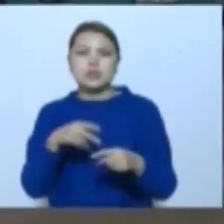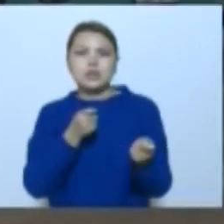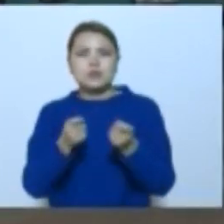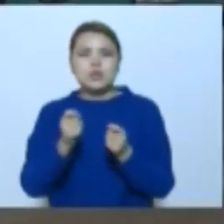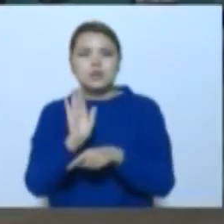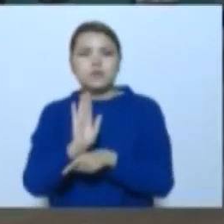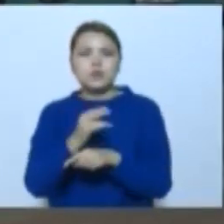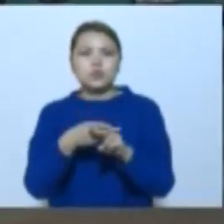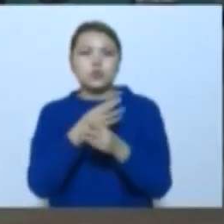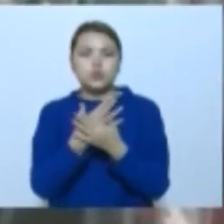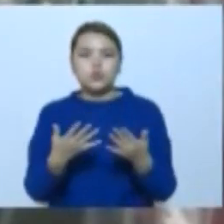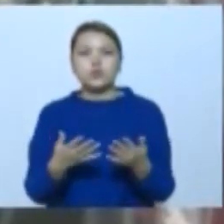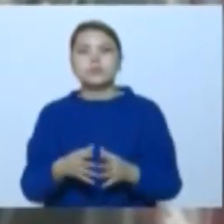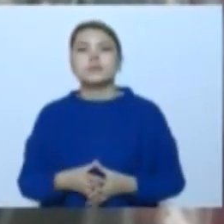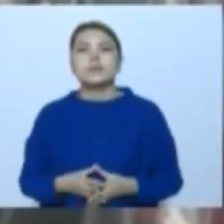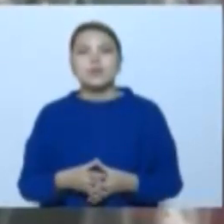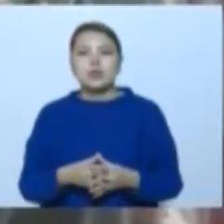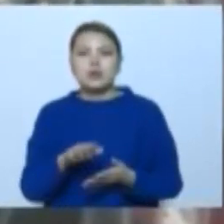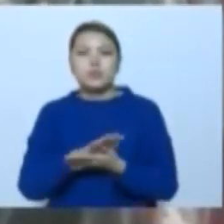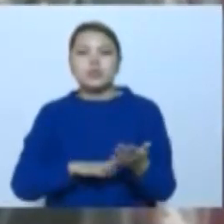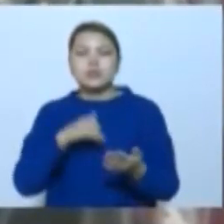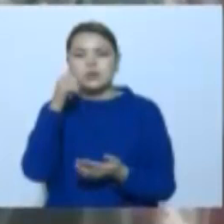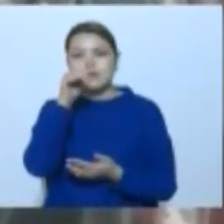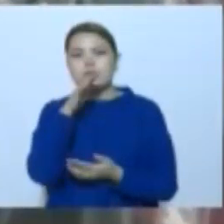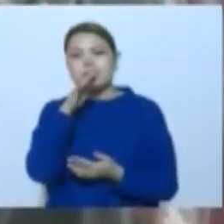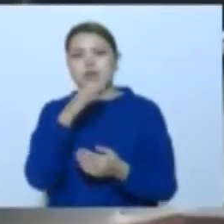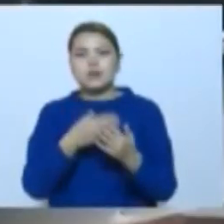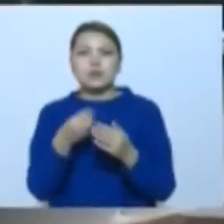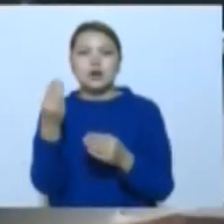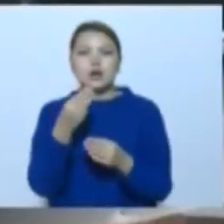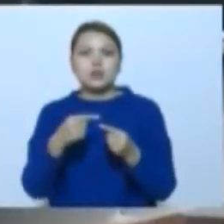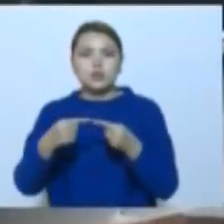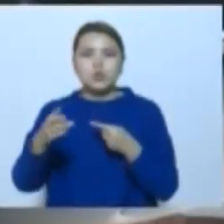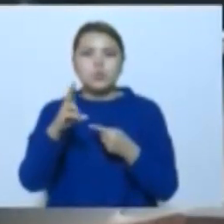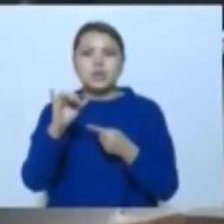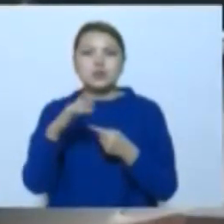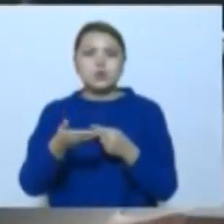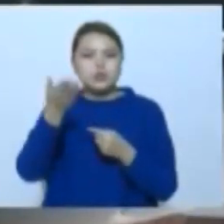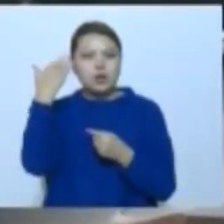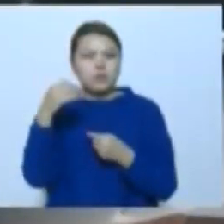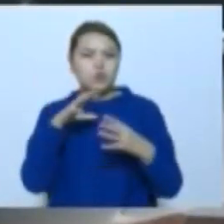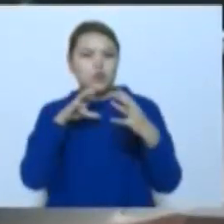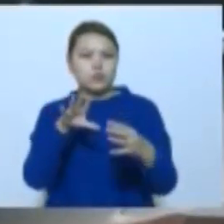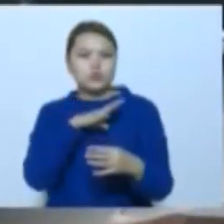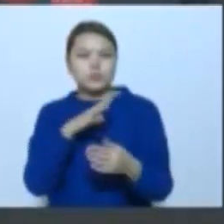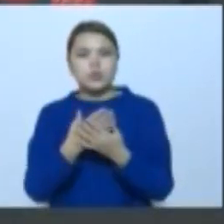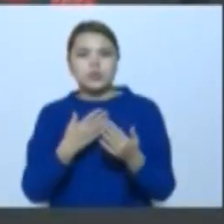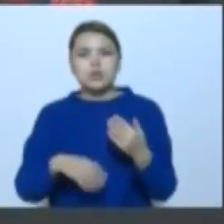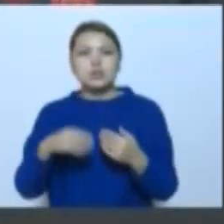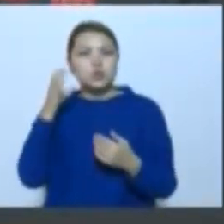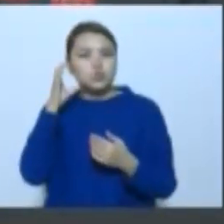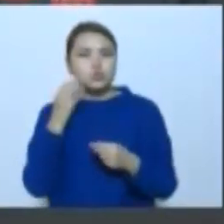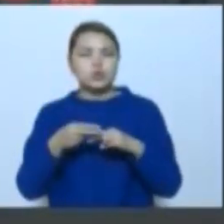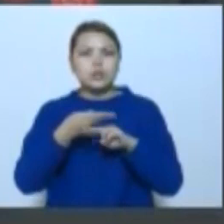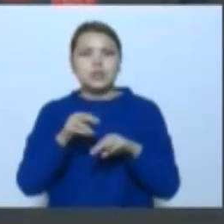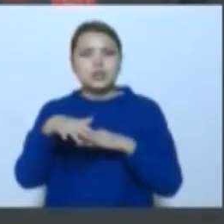видеозаписи с камер видеонаблюдения прошло много времени когда между Актау передвигался общественный транспорт сего услышав о возобновление